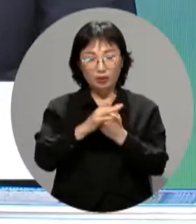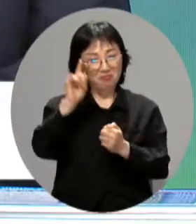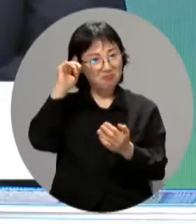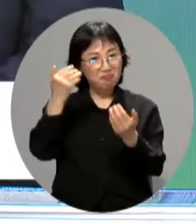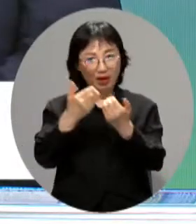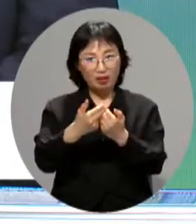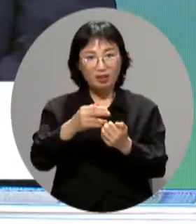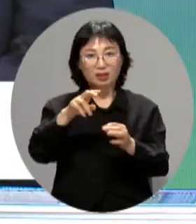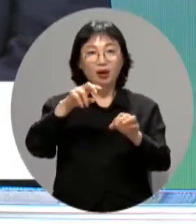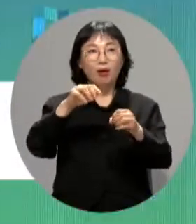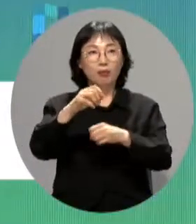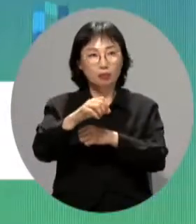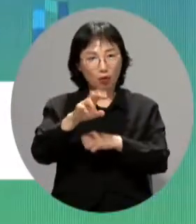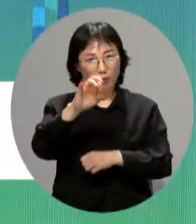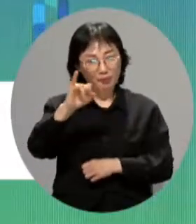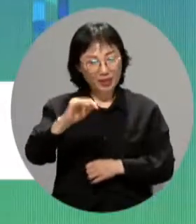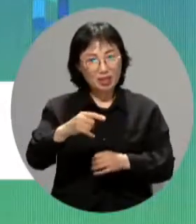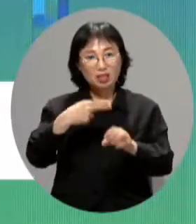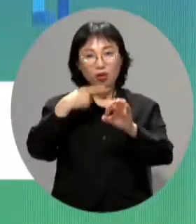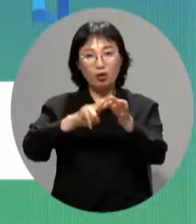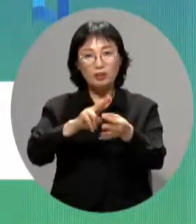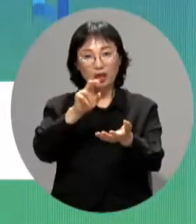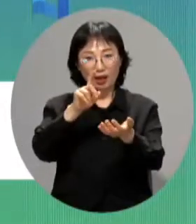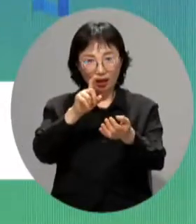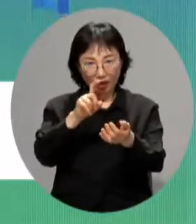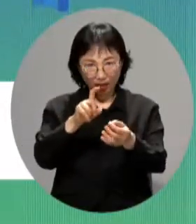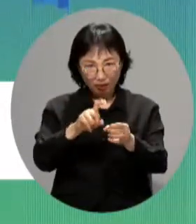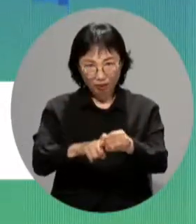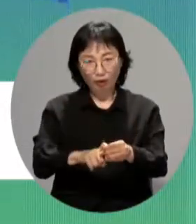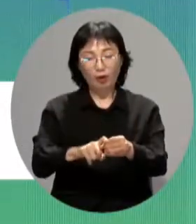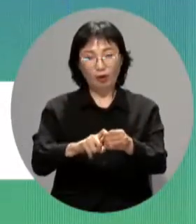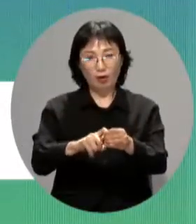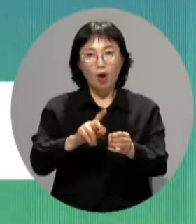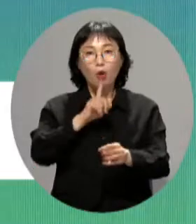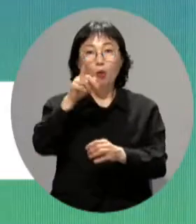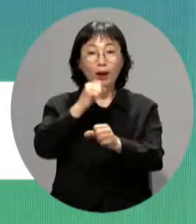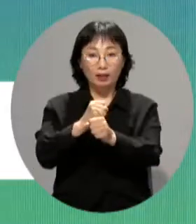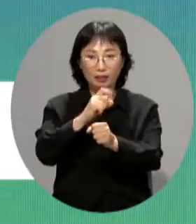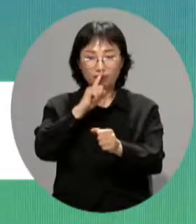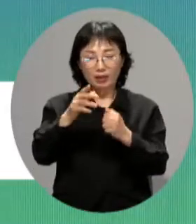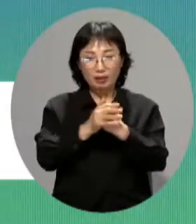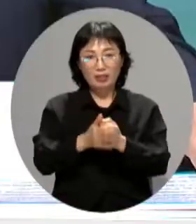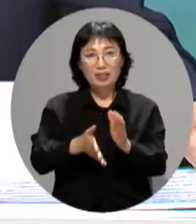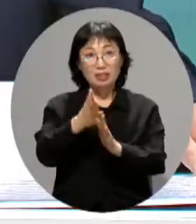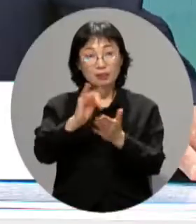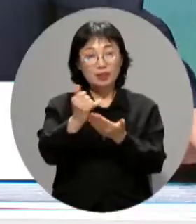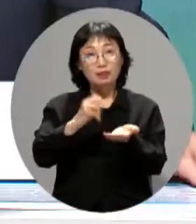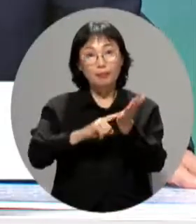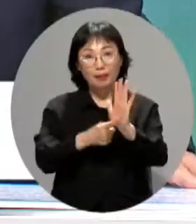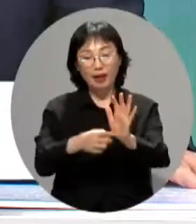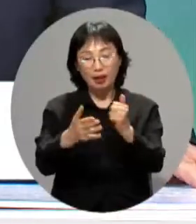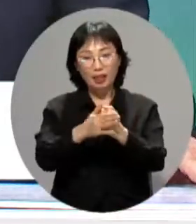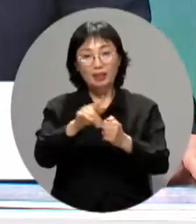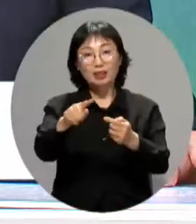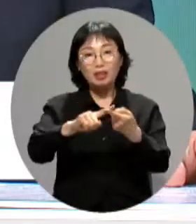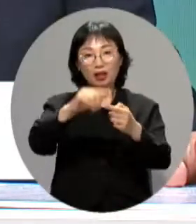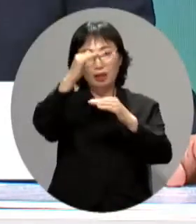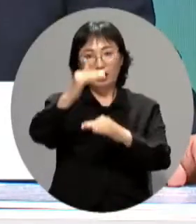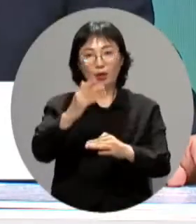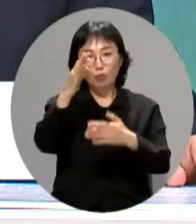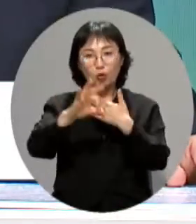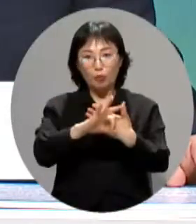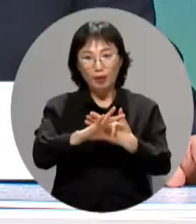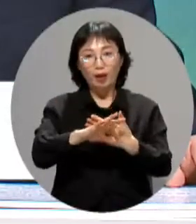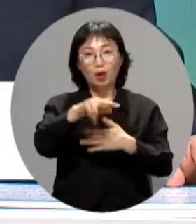민 형사적 대응에 나서겠다고 밝혔습니다 최근 1시민이 배포한 보도자료에는 정 시장이 조용식 9 9화